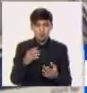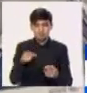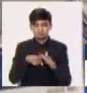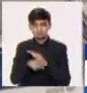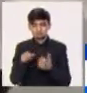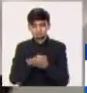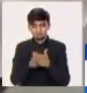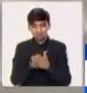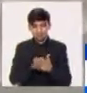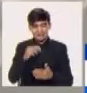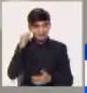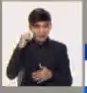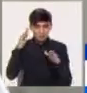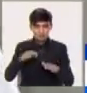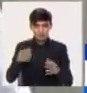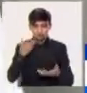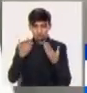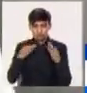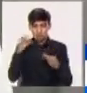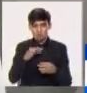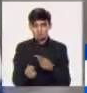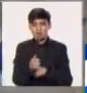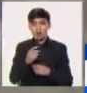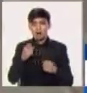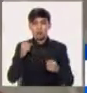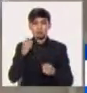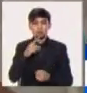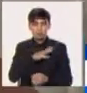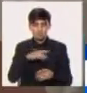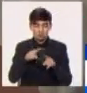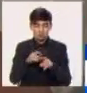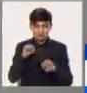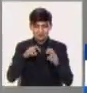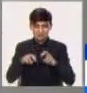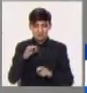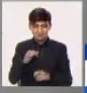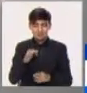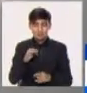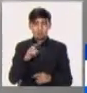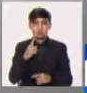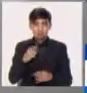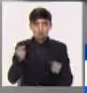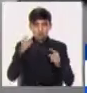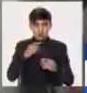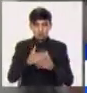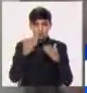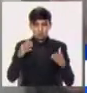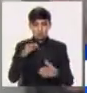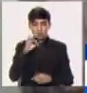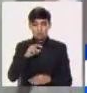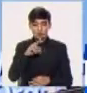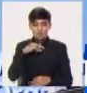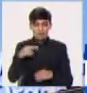добиться от Китая привлечения экспертов к изучению происхождения вируса. Это делается для того, чтобы узнать больше о